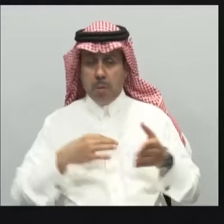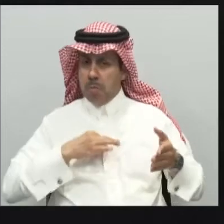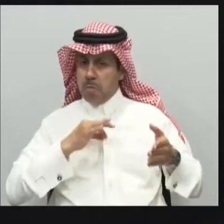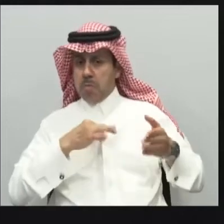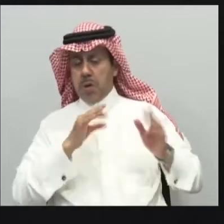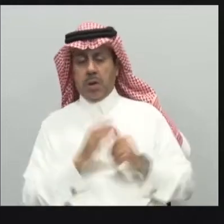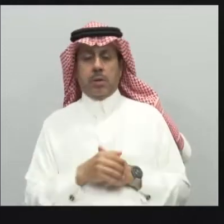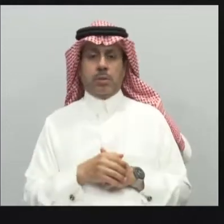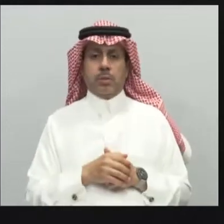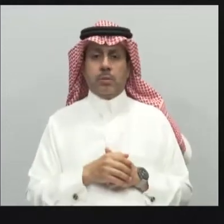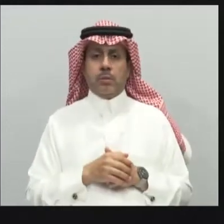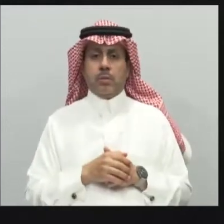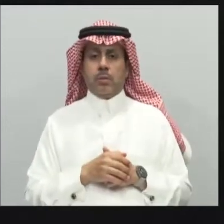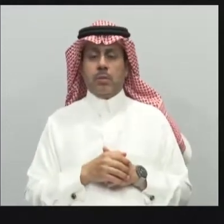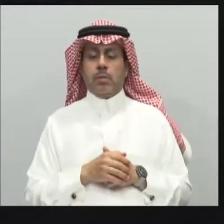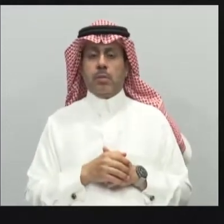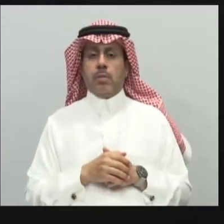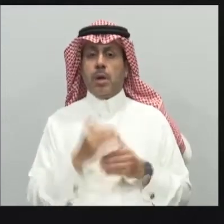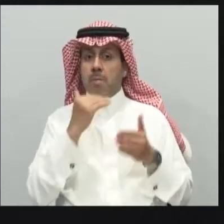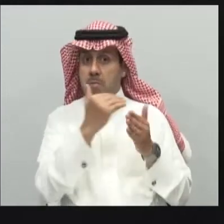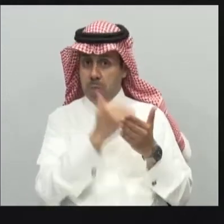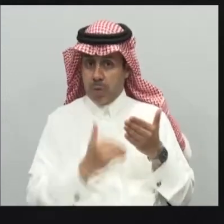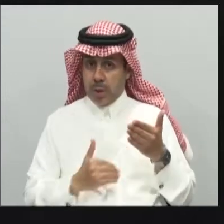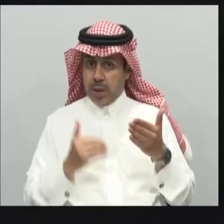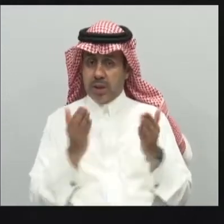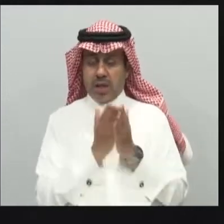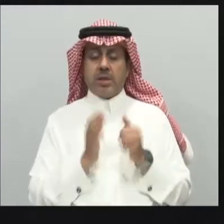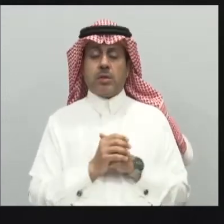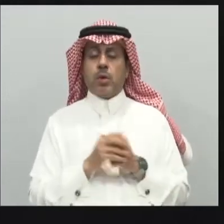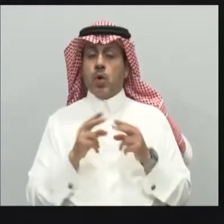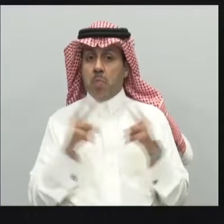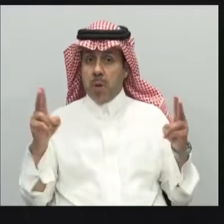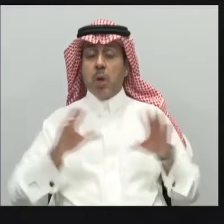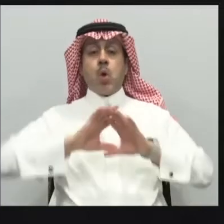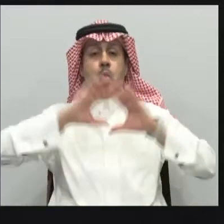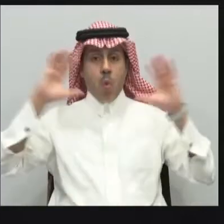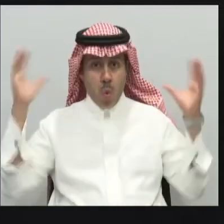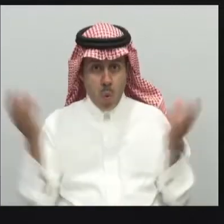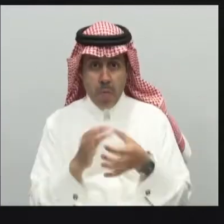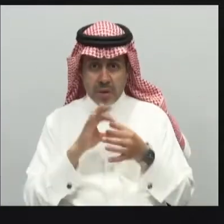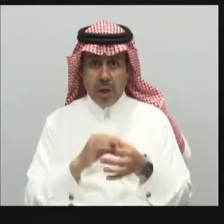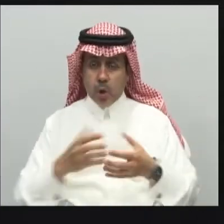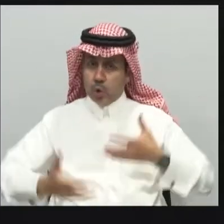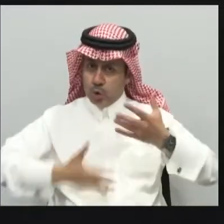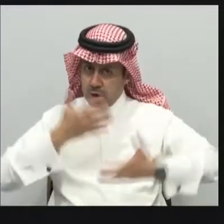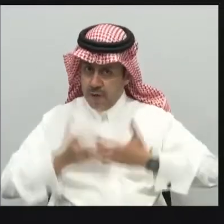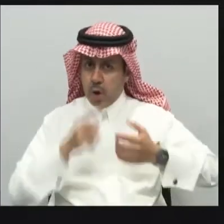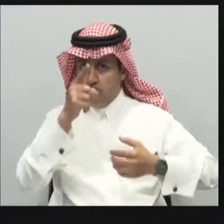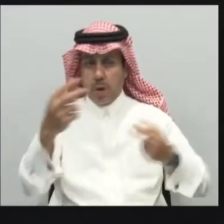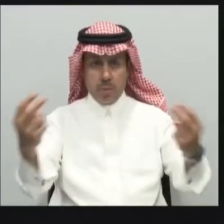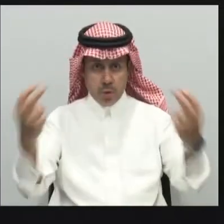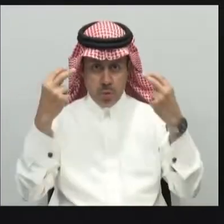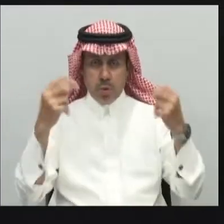ناتي على مسائله ومحاوره ونبين كل ما يتعلق به باذن الله تعالى بتفاعلكم وانتباهكم